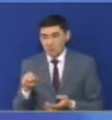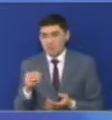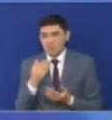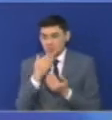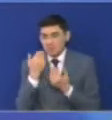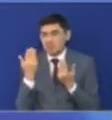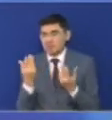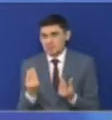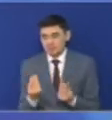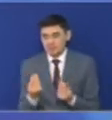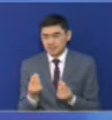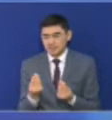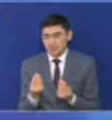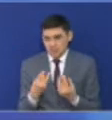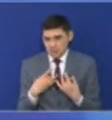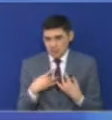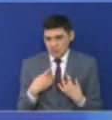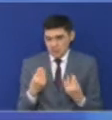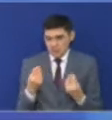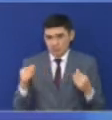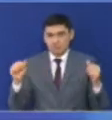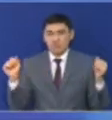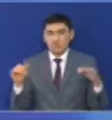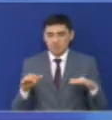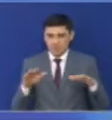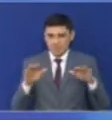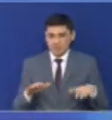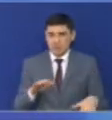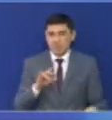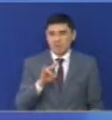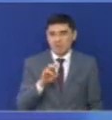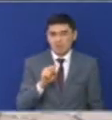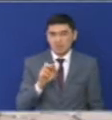Благодарности. Масштабное празднество по этому случаю было организовано на набережной Иртыша.